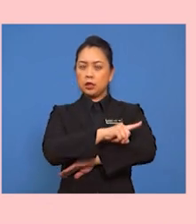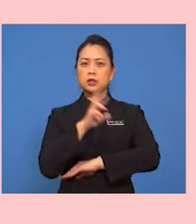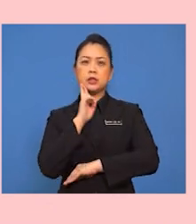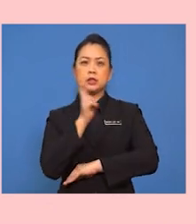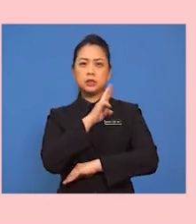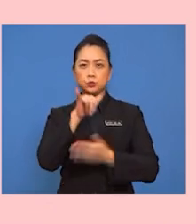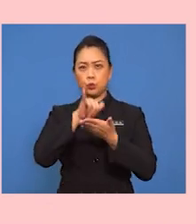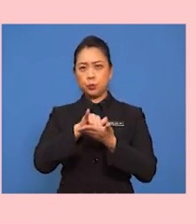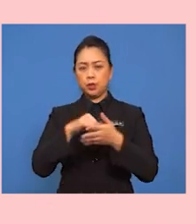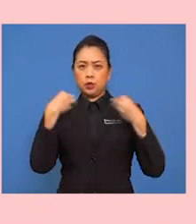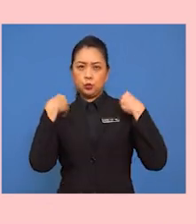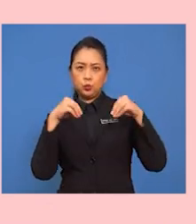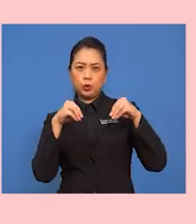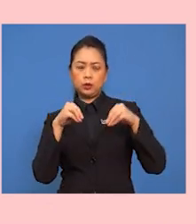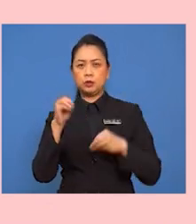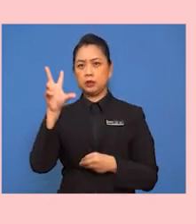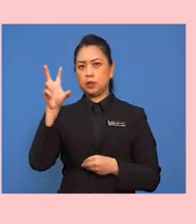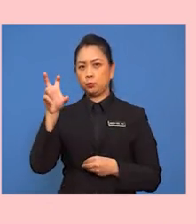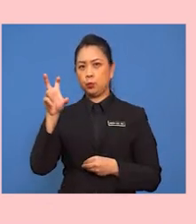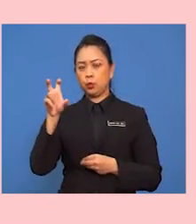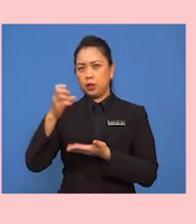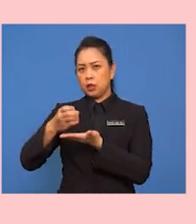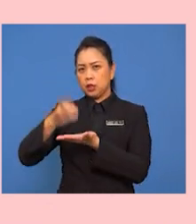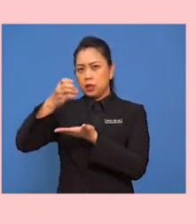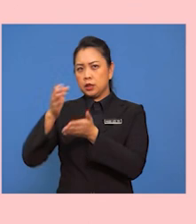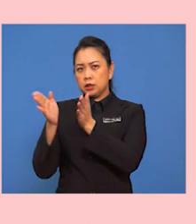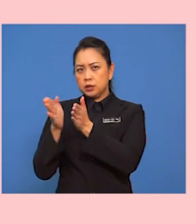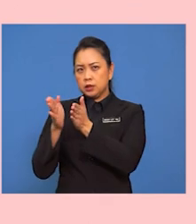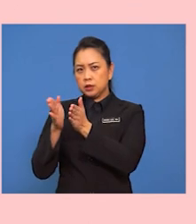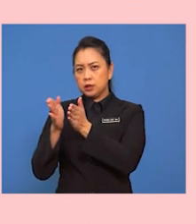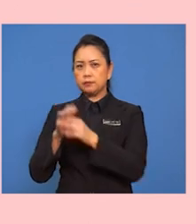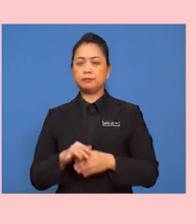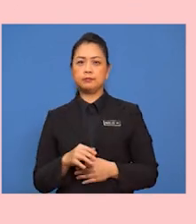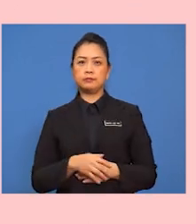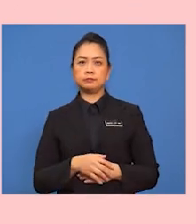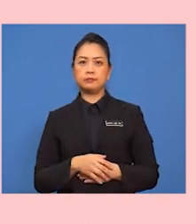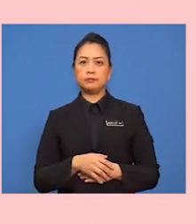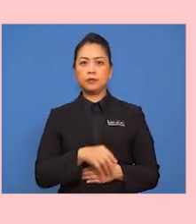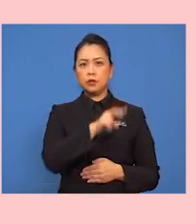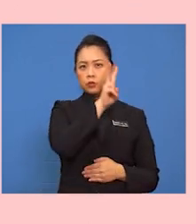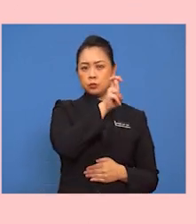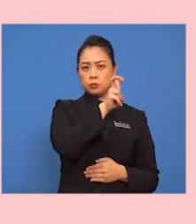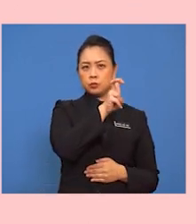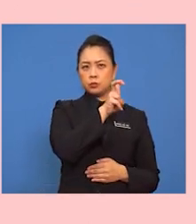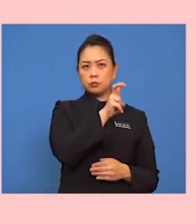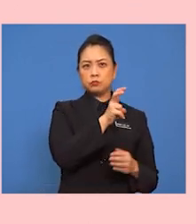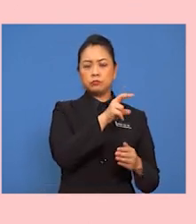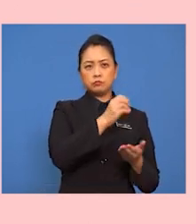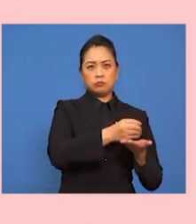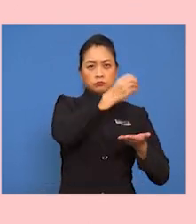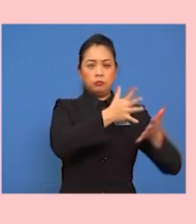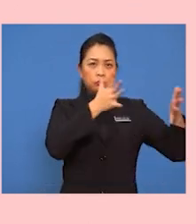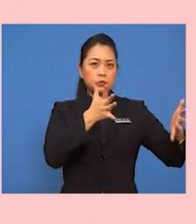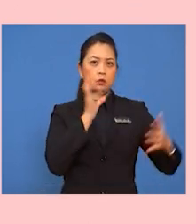restoran itu menjual 30 gelas kecil jus oran 20 gelas